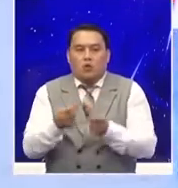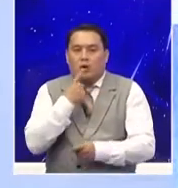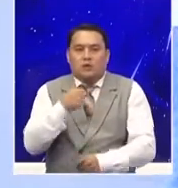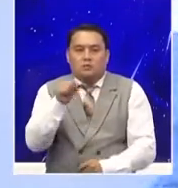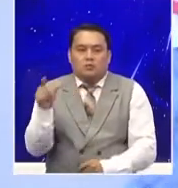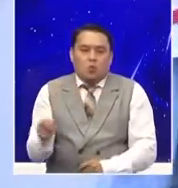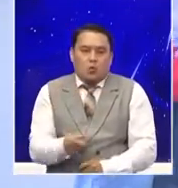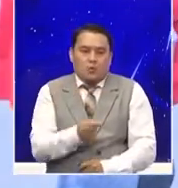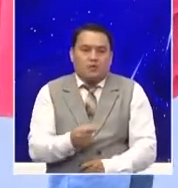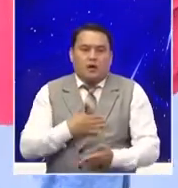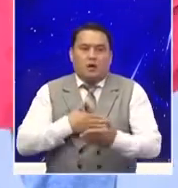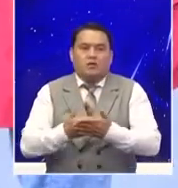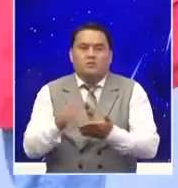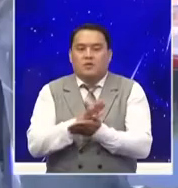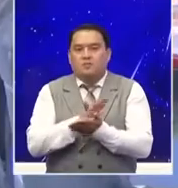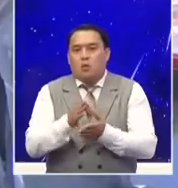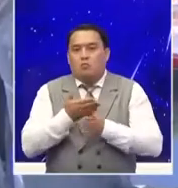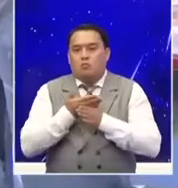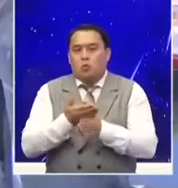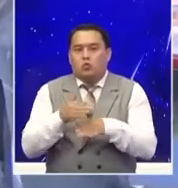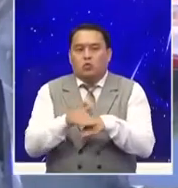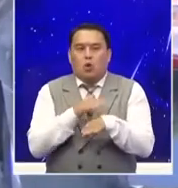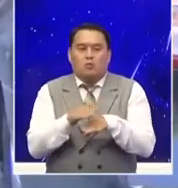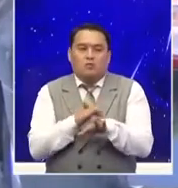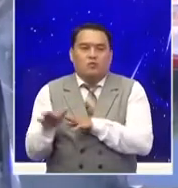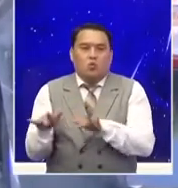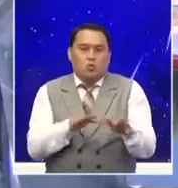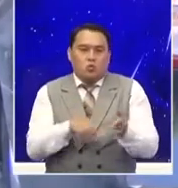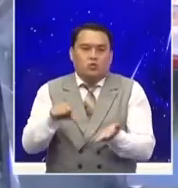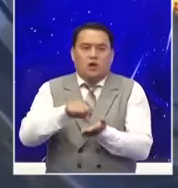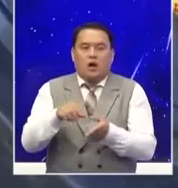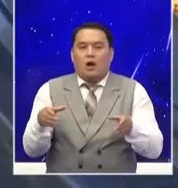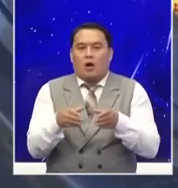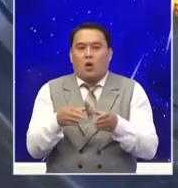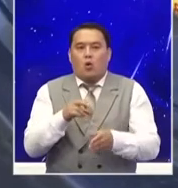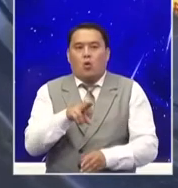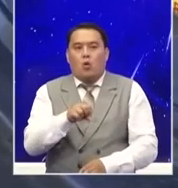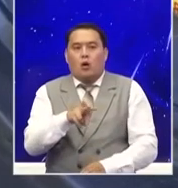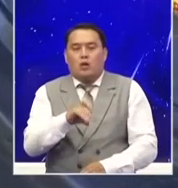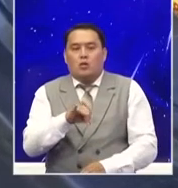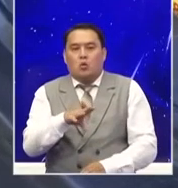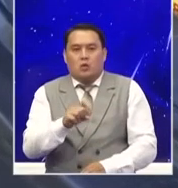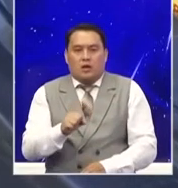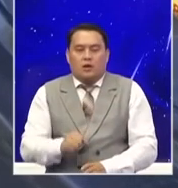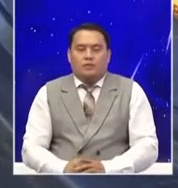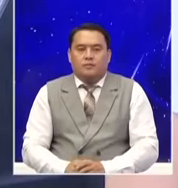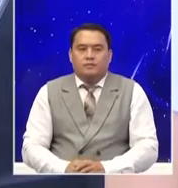Красного полумесяца и волонтерами. В благотворительной деятельности приняли участие такие компании, как Coca-Cola, McKenzie и